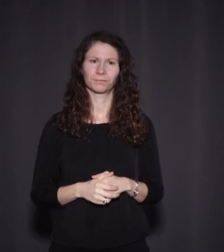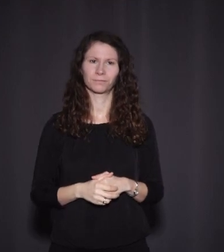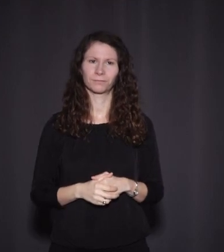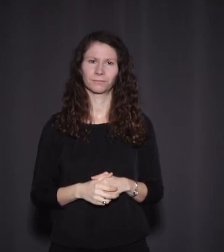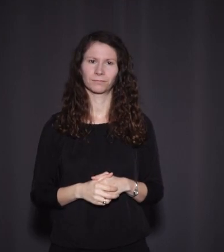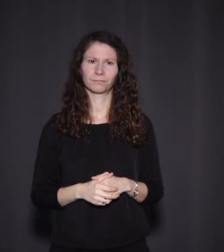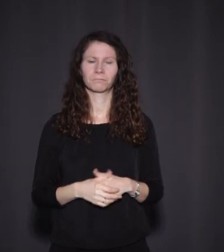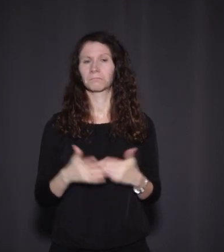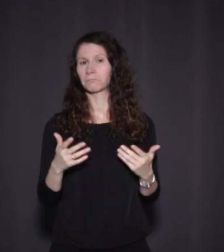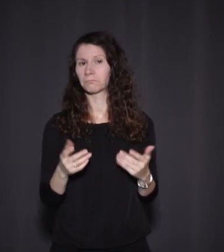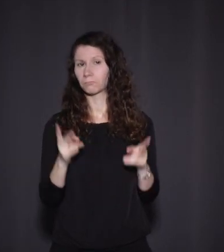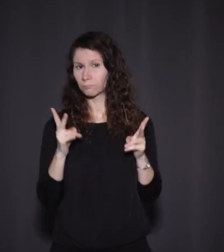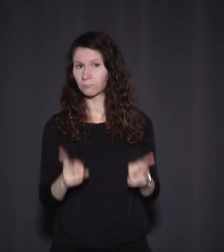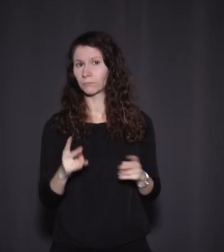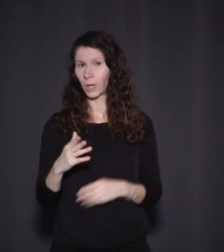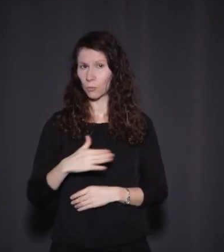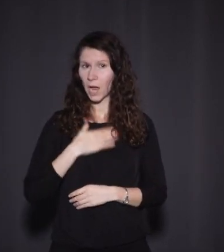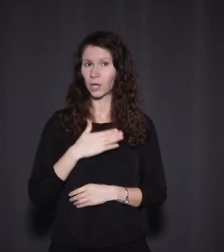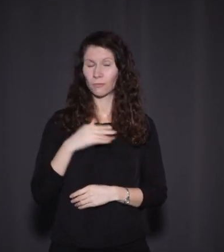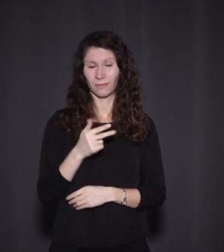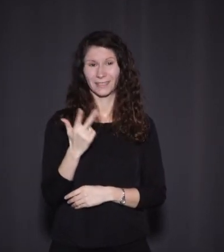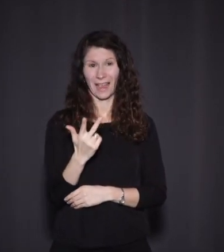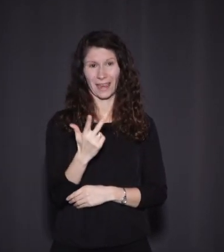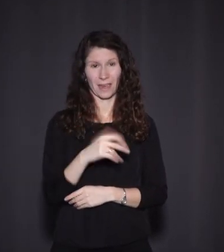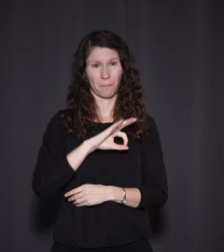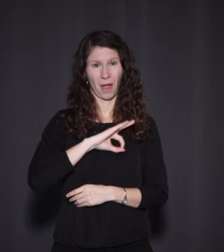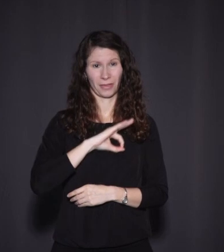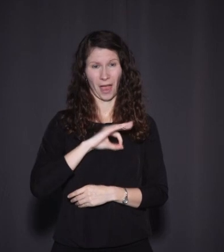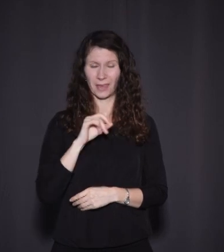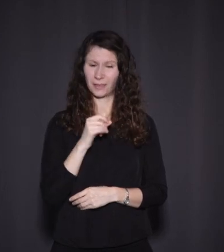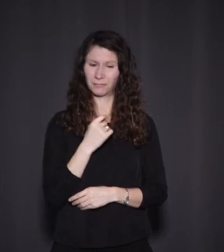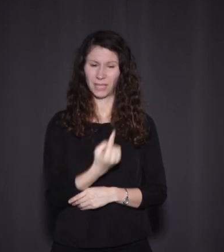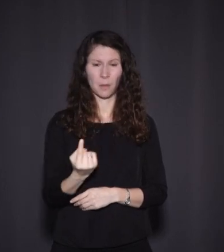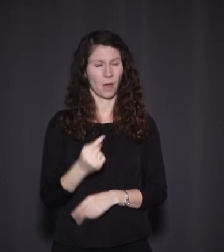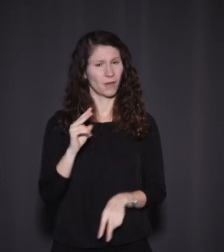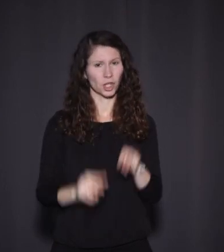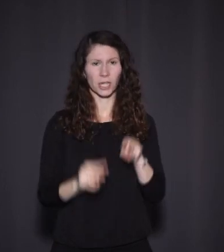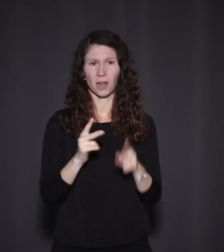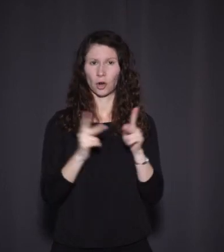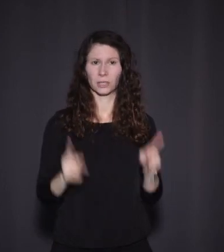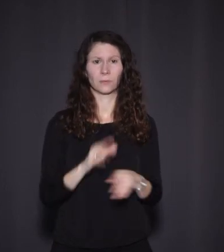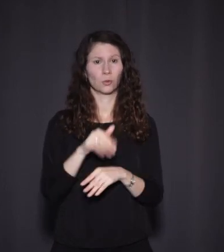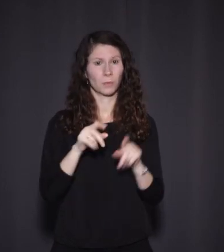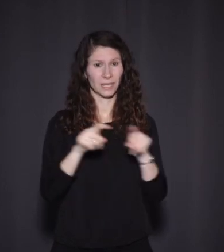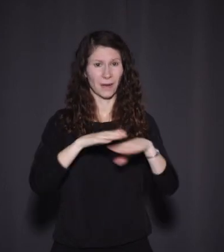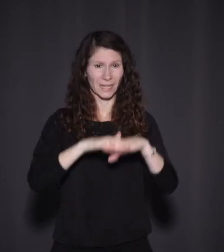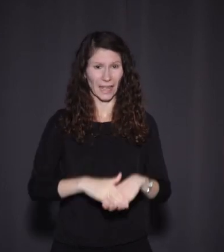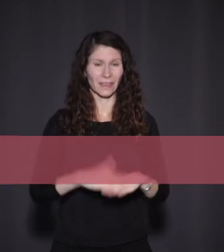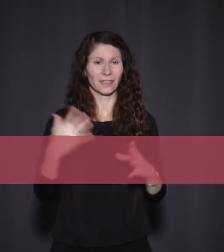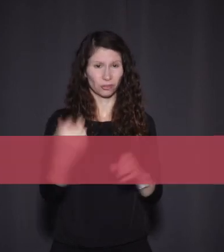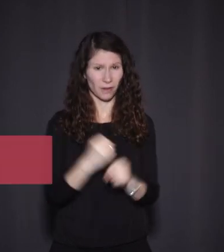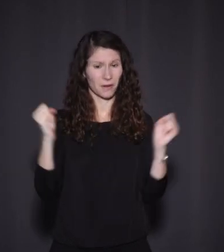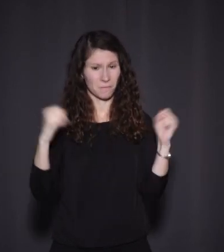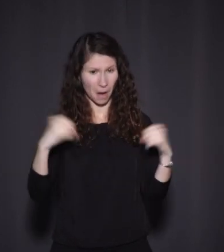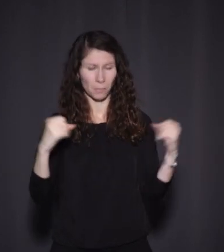gewisse Überraschung, dass sich die drei Parteien mit völlig unterschiedlichen Konzepten vor Tische beim Thema Rente geeinigt haben. Aber